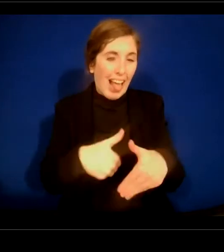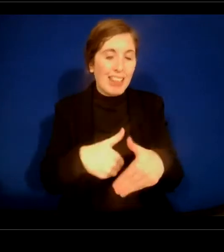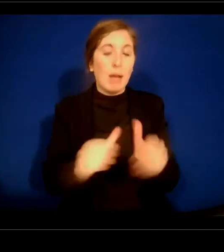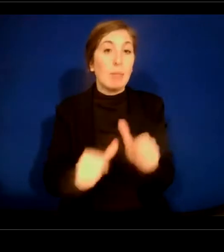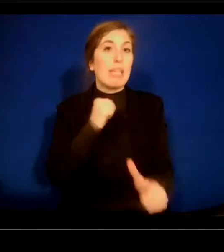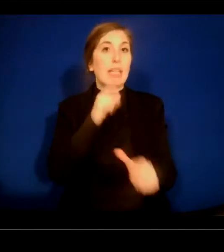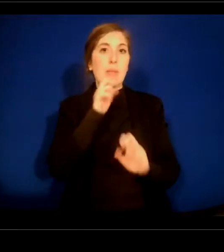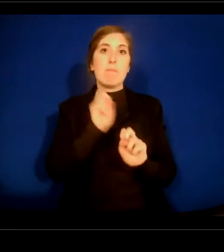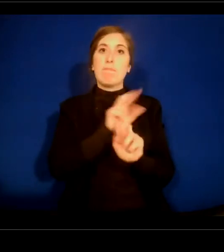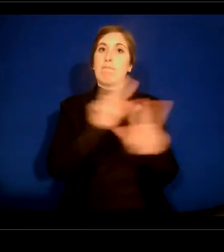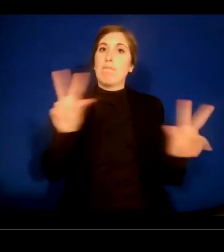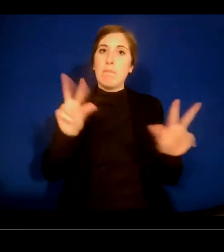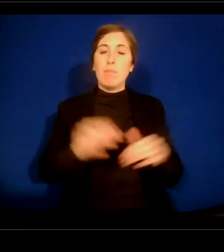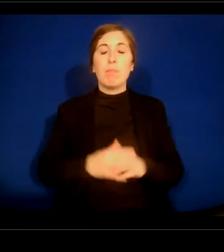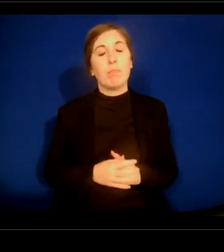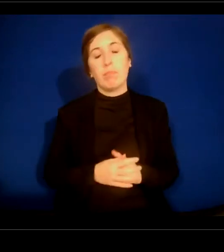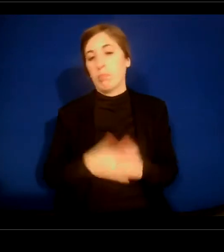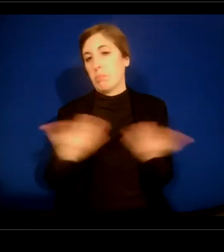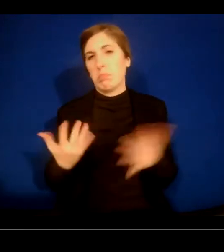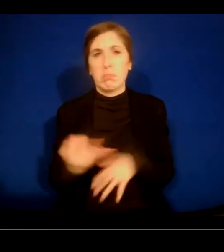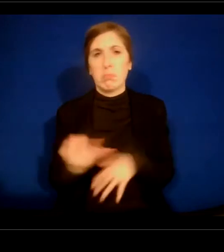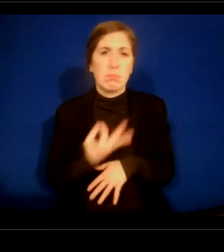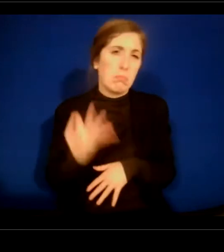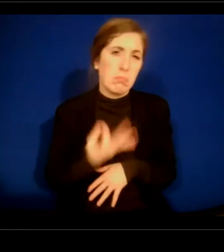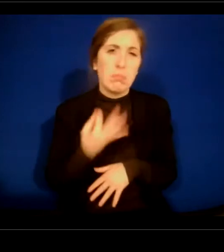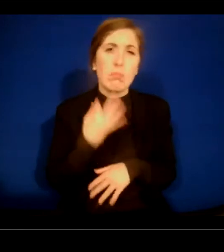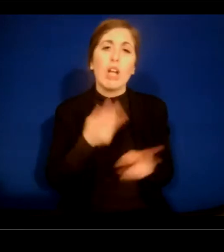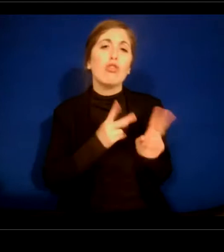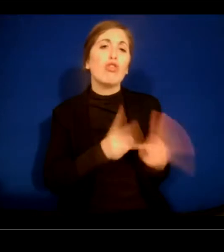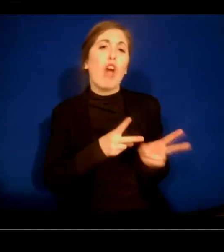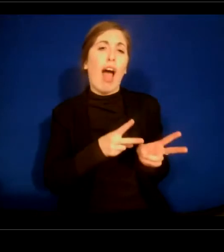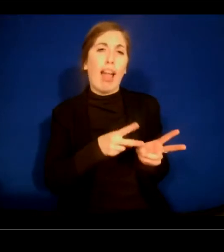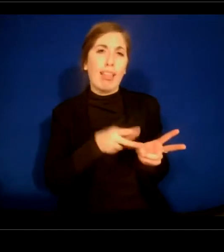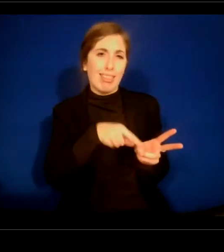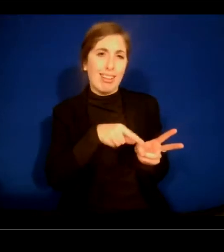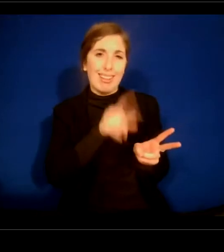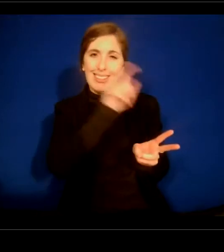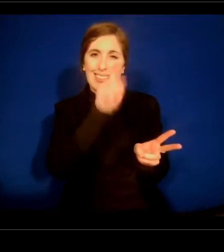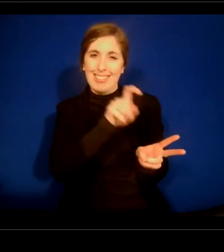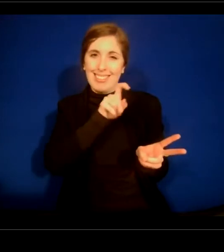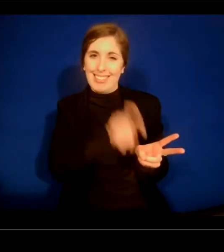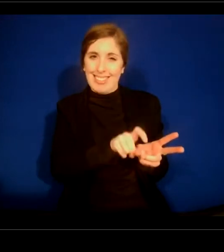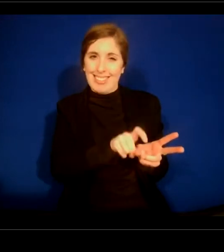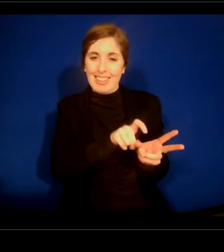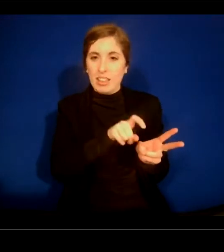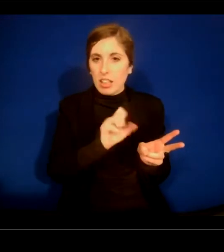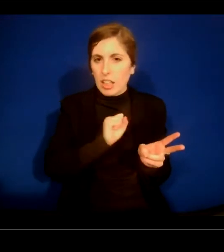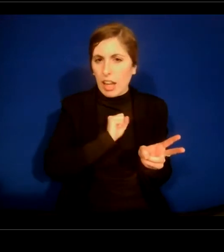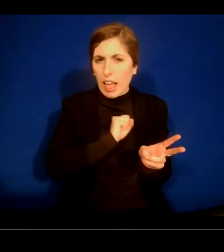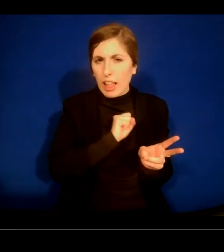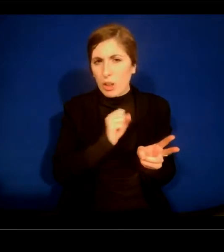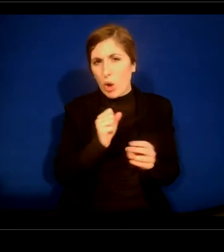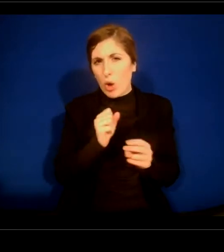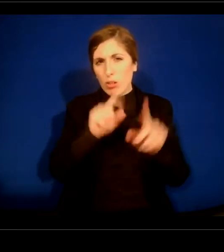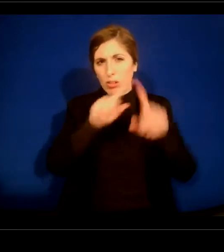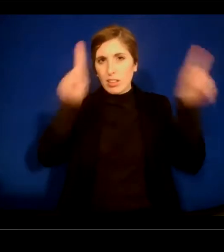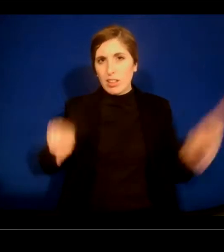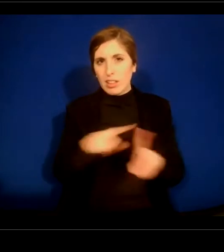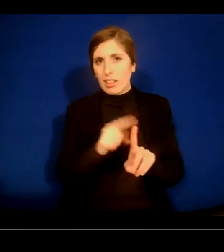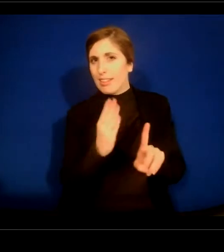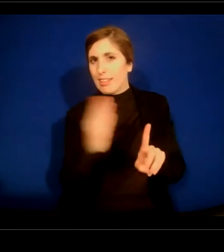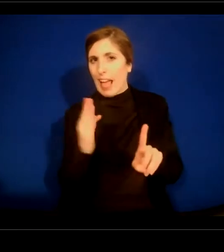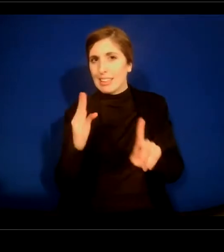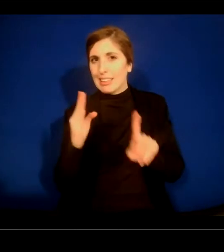Come sempre, la chat contrassegnata da un punto di domanda che trovate, credo, alla vostra destra per chi partecipa,